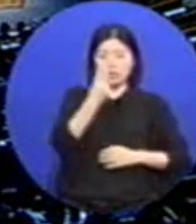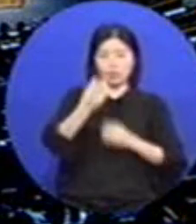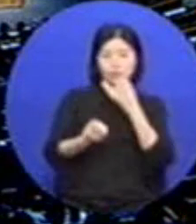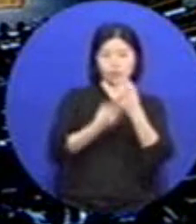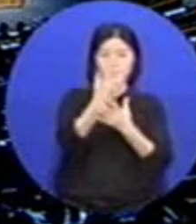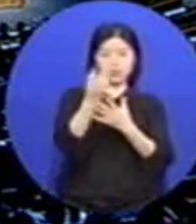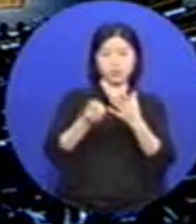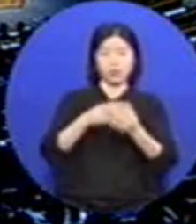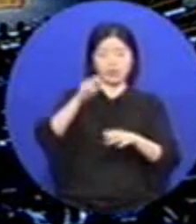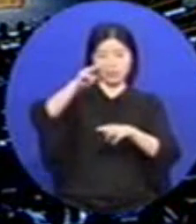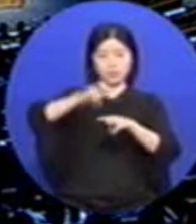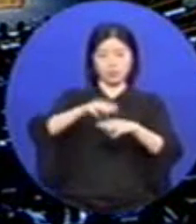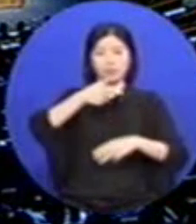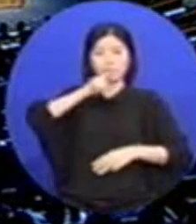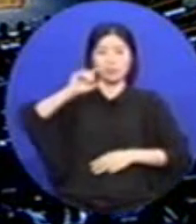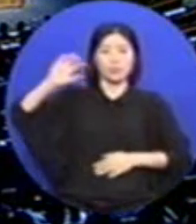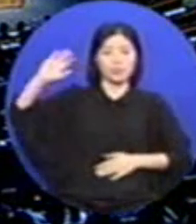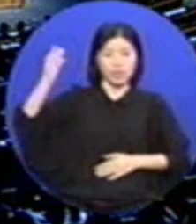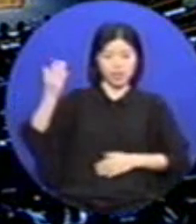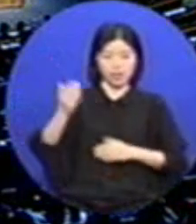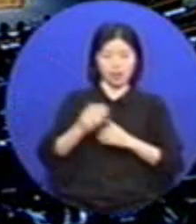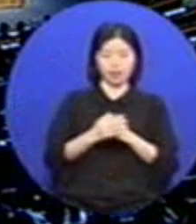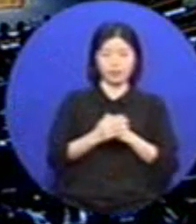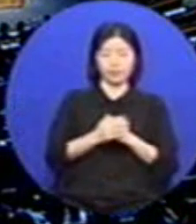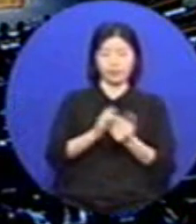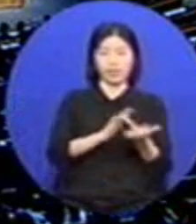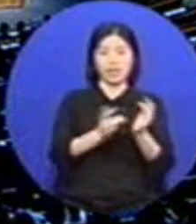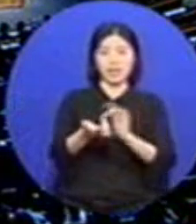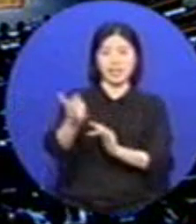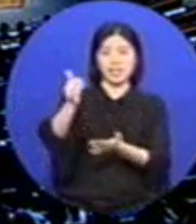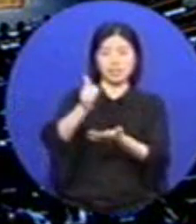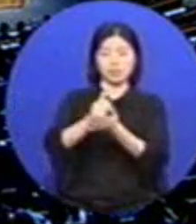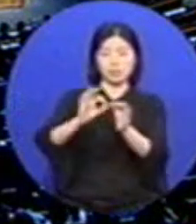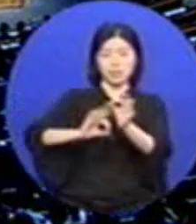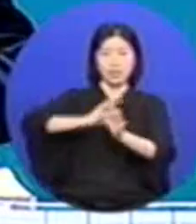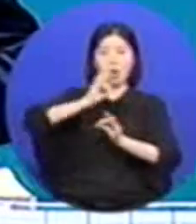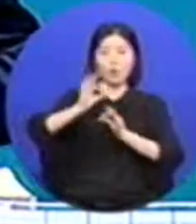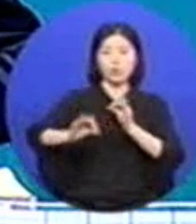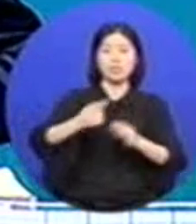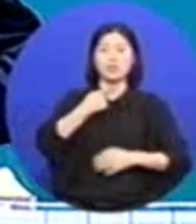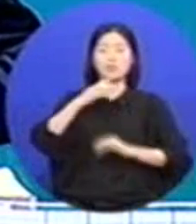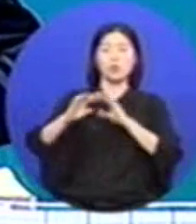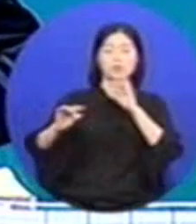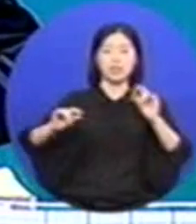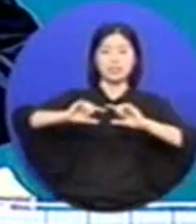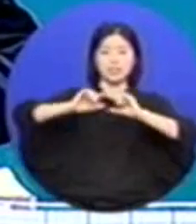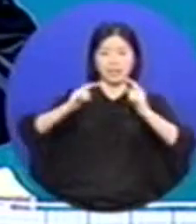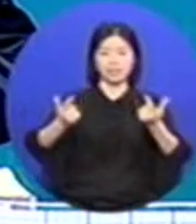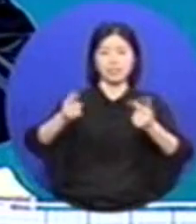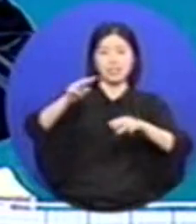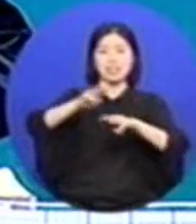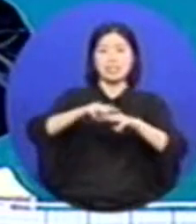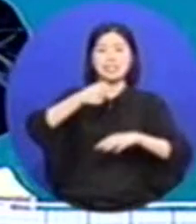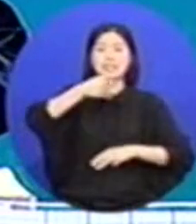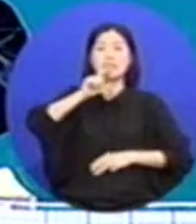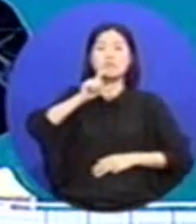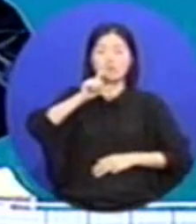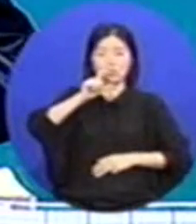되리라 예수님이 영원히 목마르지 않는 샘물이 시대 요